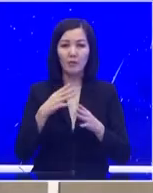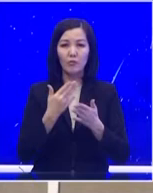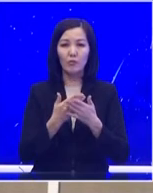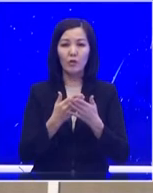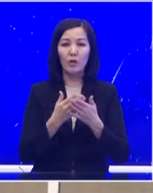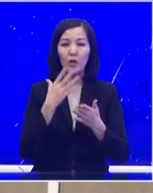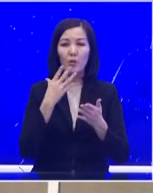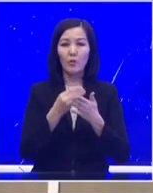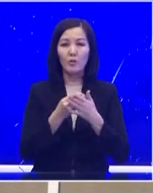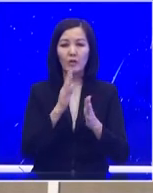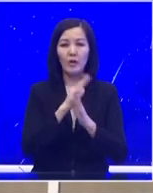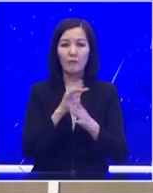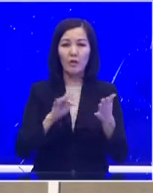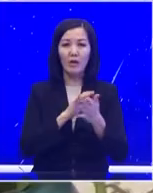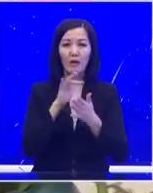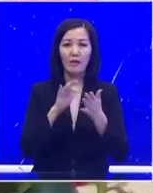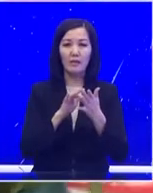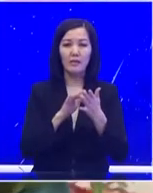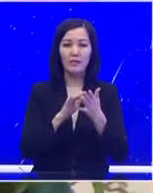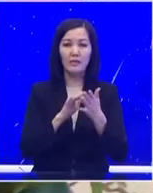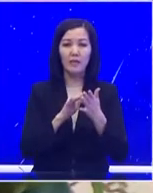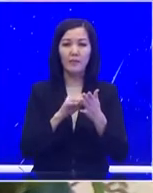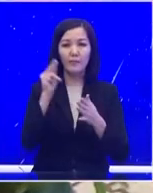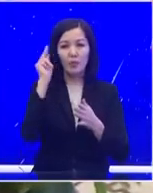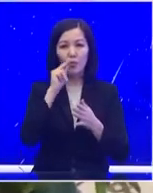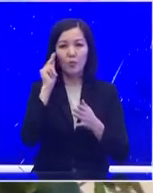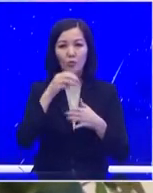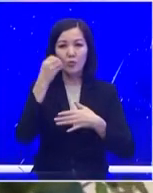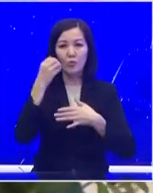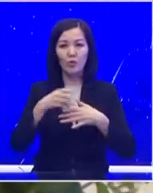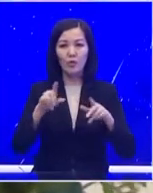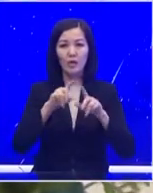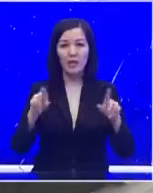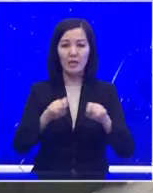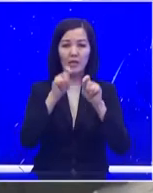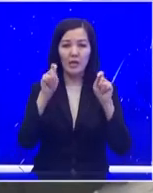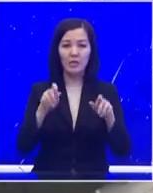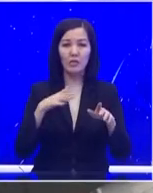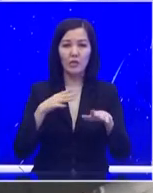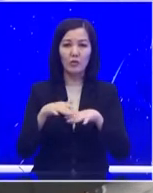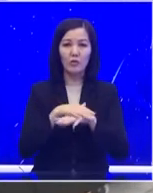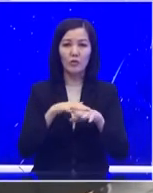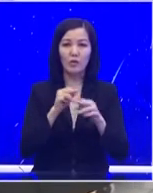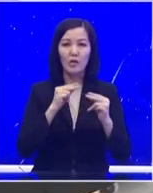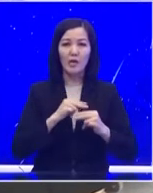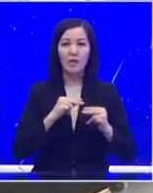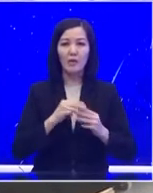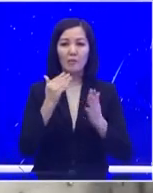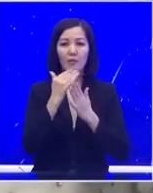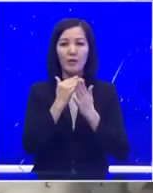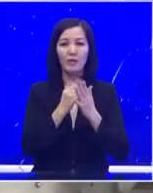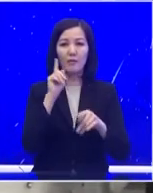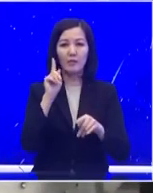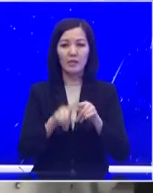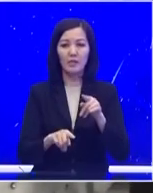жөн көріп, Қапшағай қаласында мамандар даярлайтын оқыту орталығын ашты. Онда тұрғындар еңбек бағдарламасы бойынша қысқа